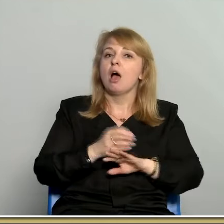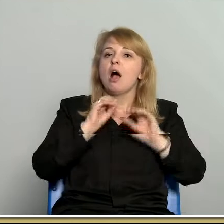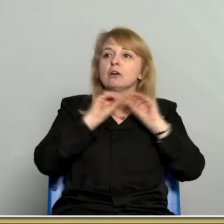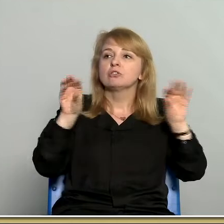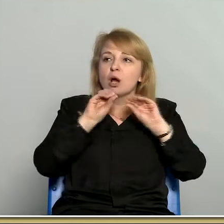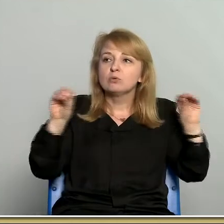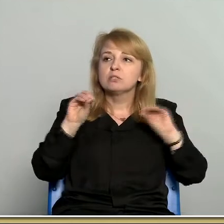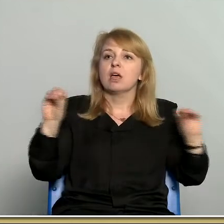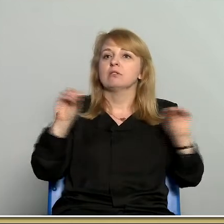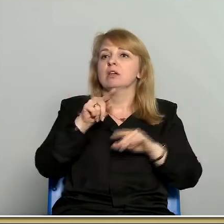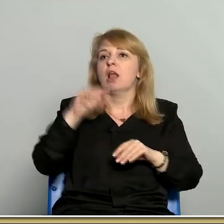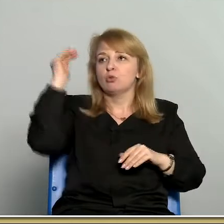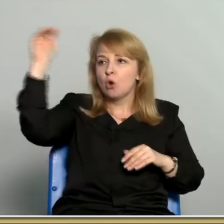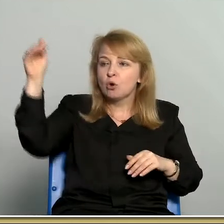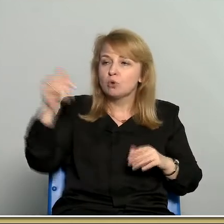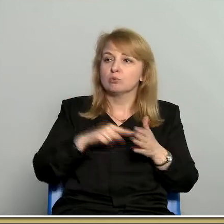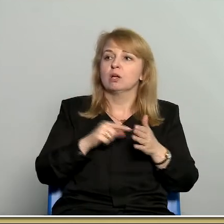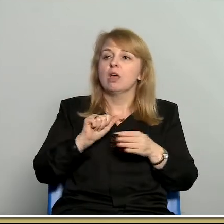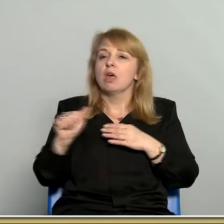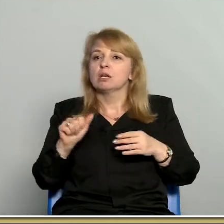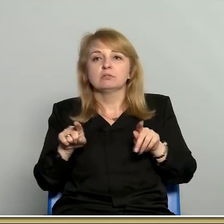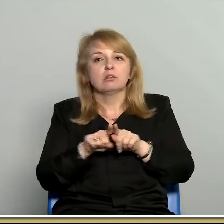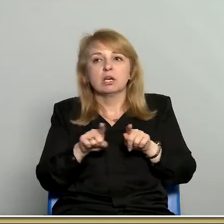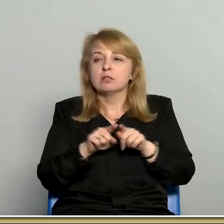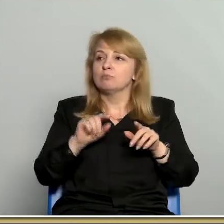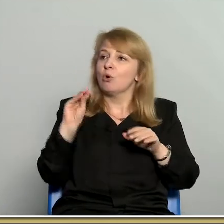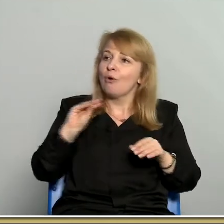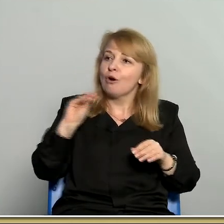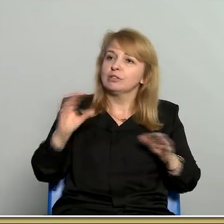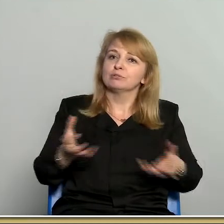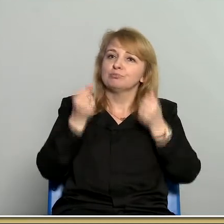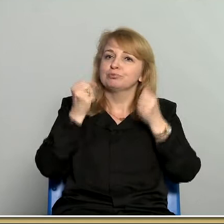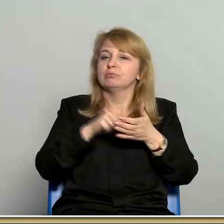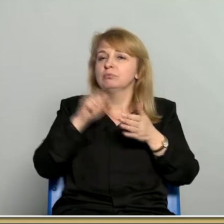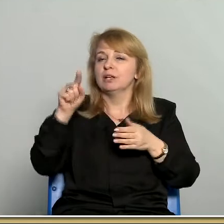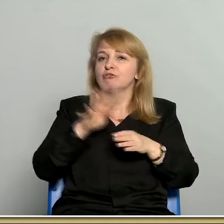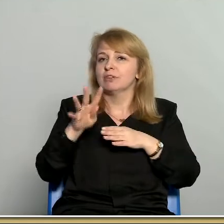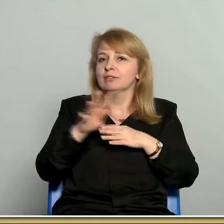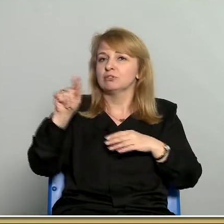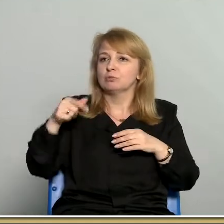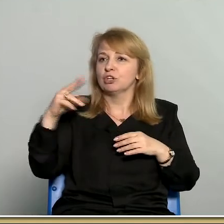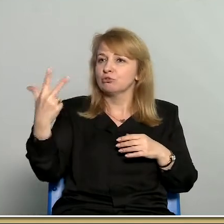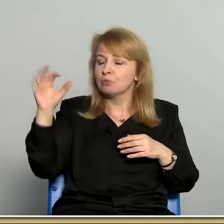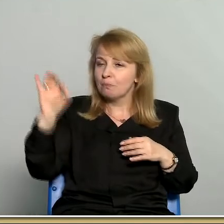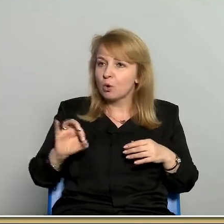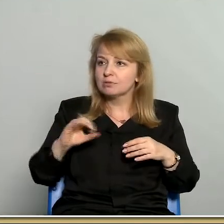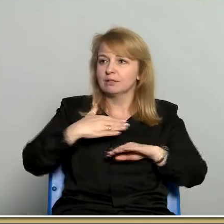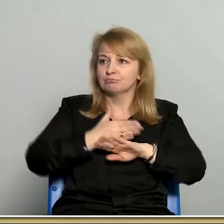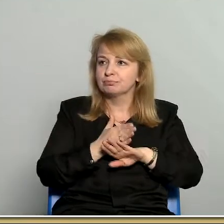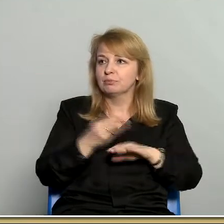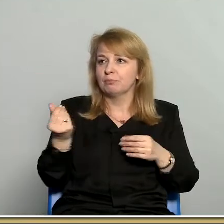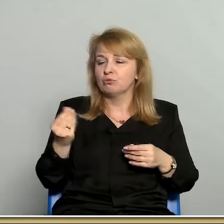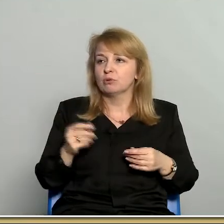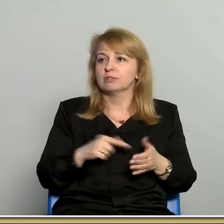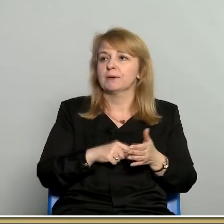doskonalenie zawodowe osób dorosłych, a więc wsparcie kształcenia i szkolenia zawodowego osób dorosłych też 14,3% całej alokacji, którą mamy na okres